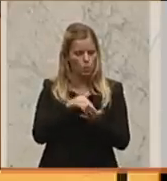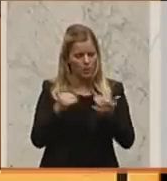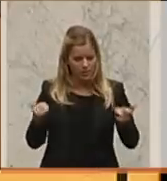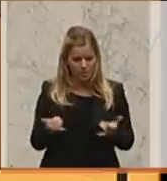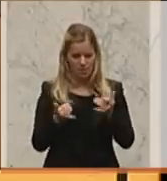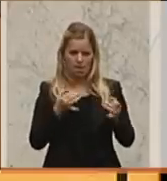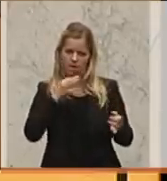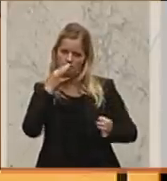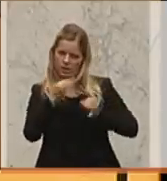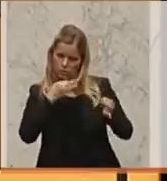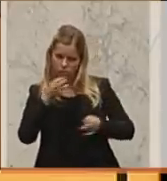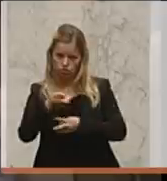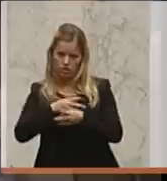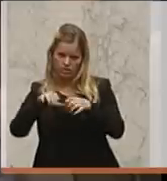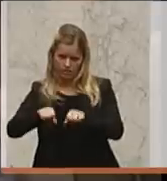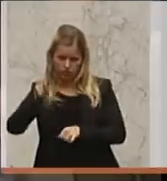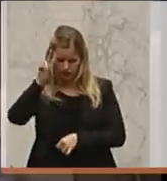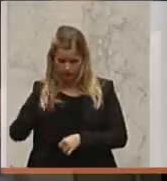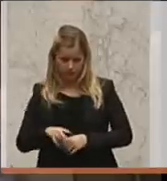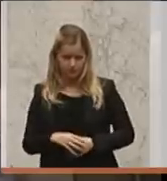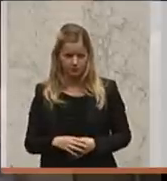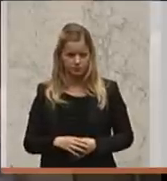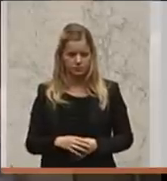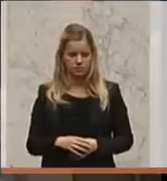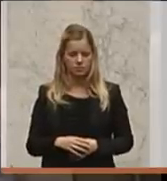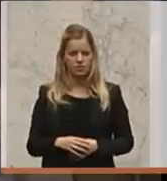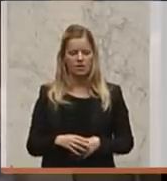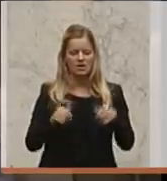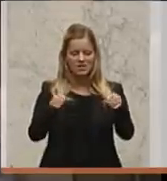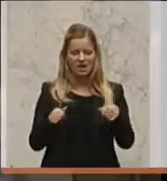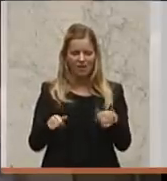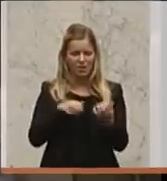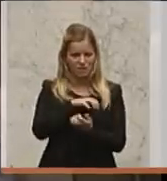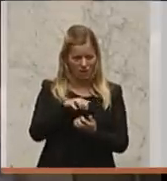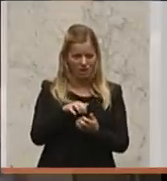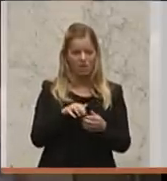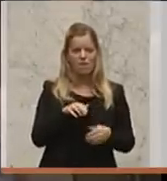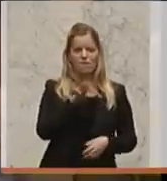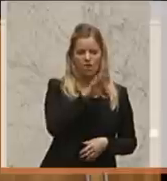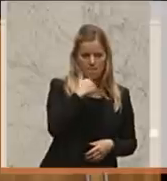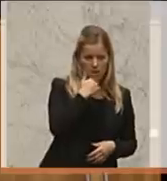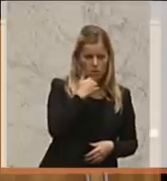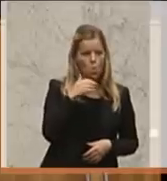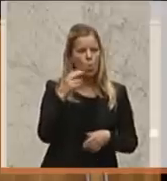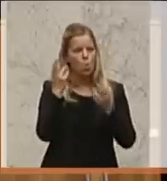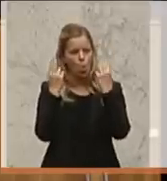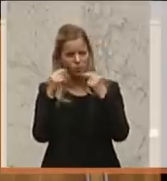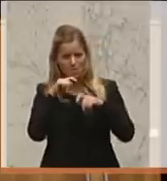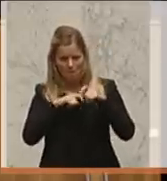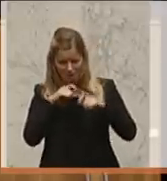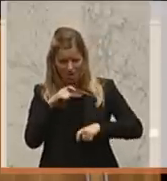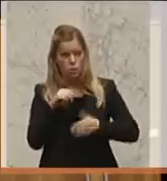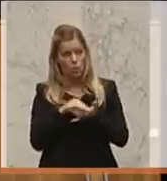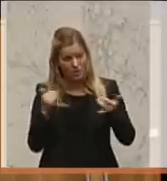der Staatsanwaltschaft Wien. Und die Inseratenaffäre Faymann-Ostermeier beschäftigt uns auch und ist ein großes Thema